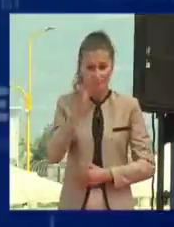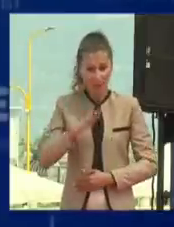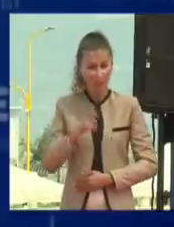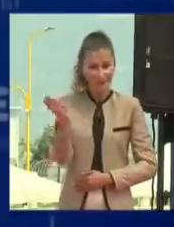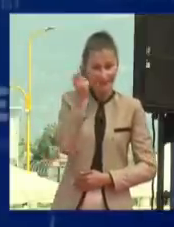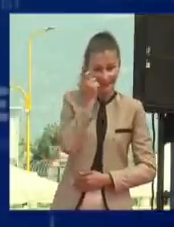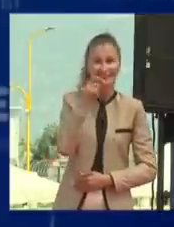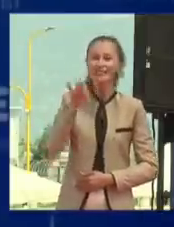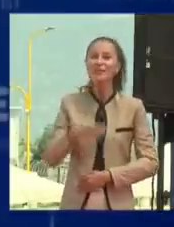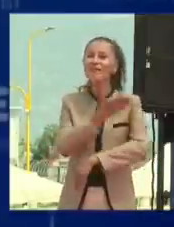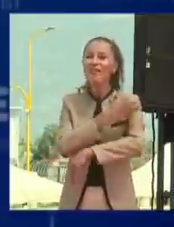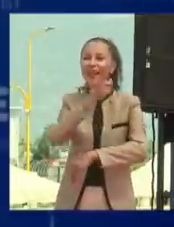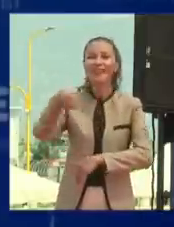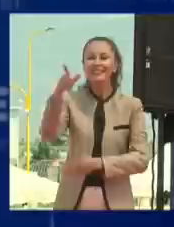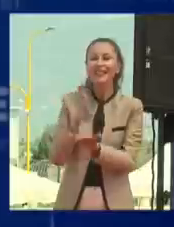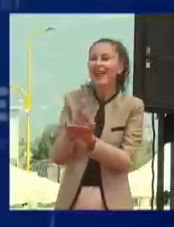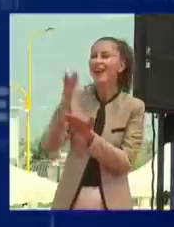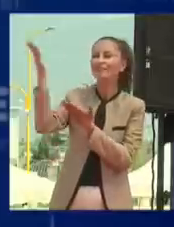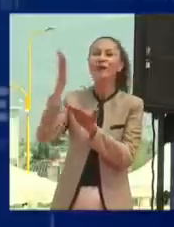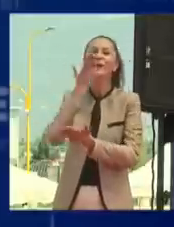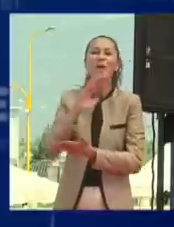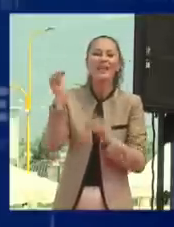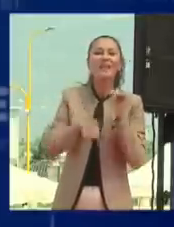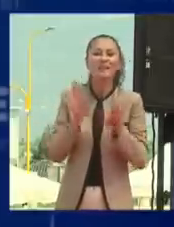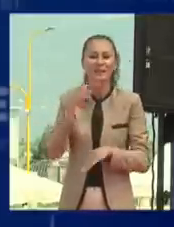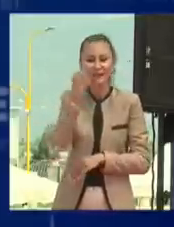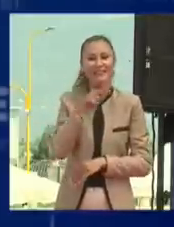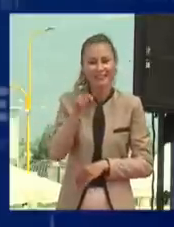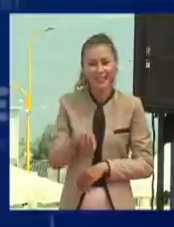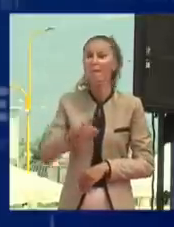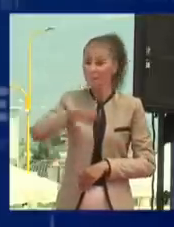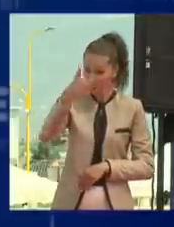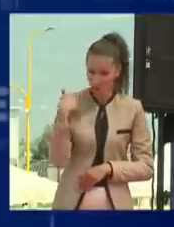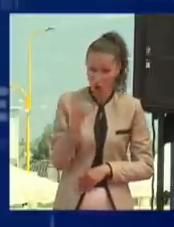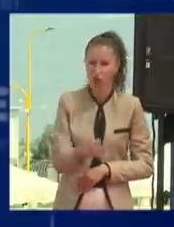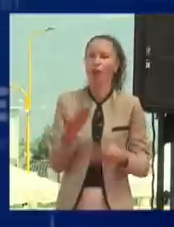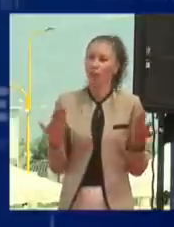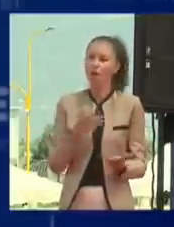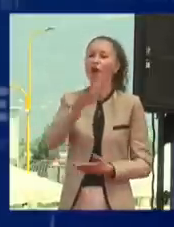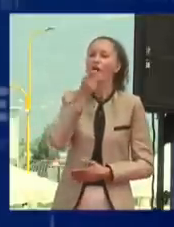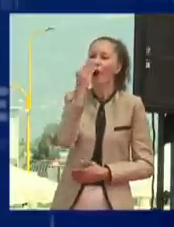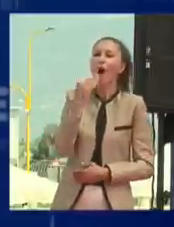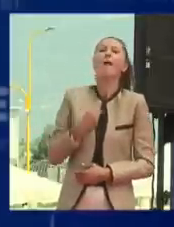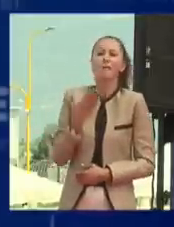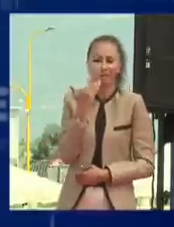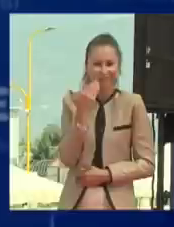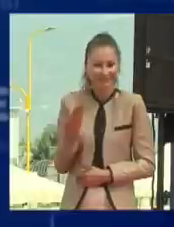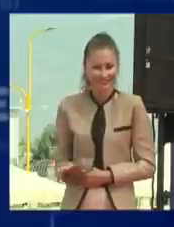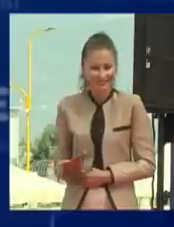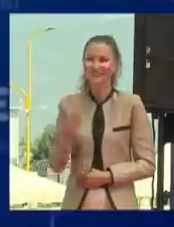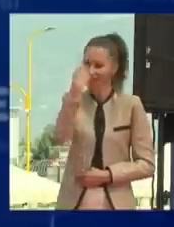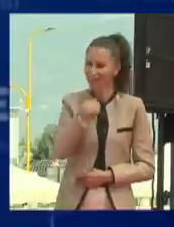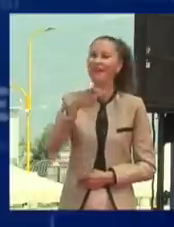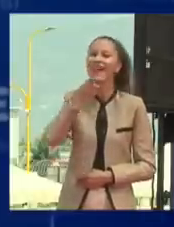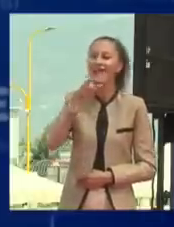Şimdi vatandaşlar tarlada şurada burada çalışıyorlar dedi. Başkan geleceğim, daha bana bir kahve ısmarlamadın. Dolayısıyla benim bir